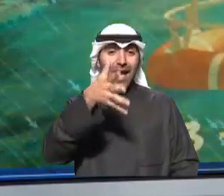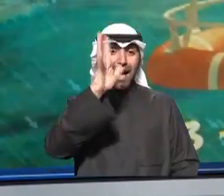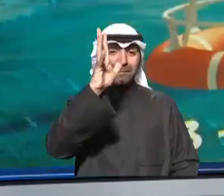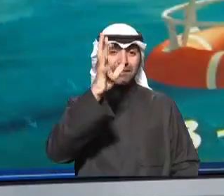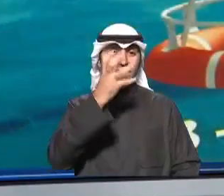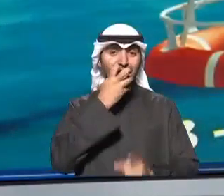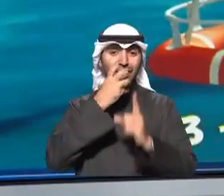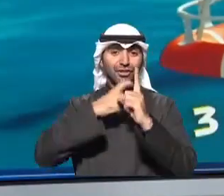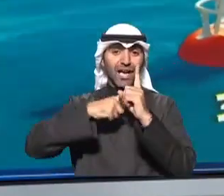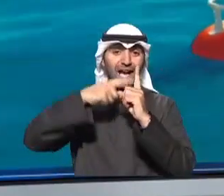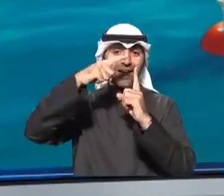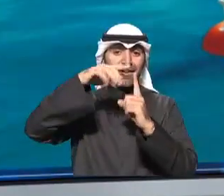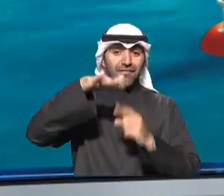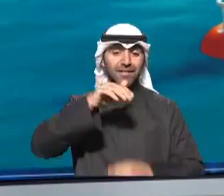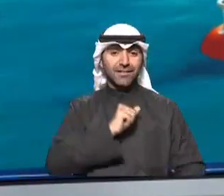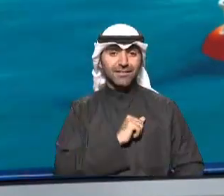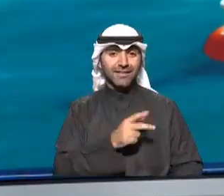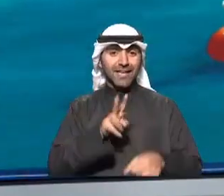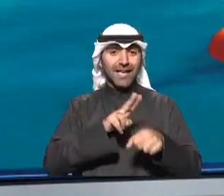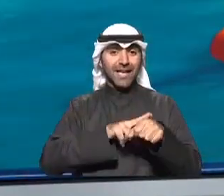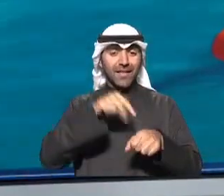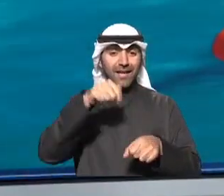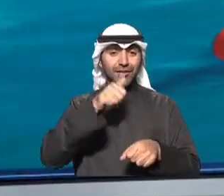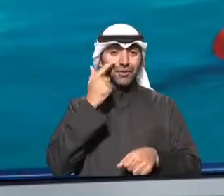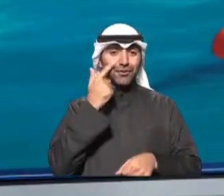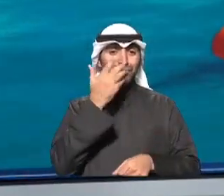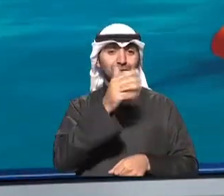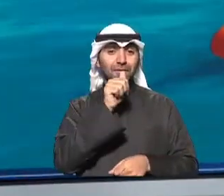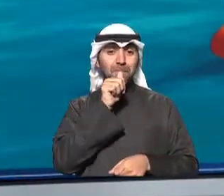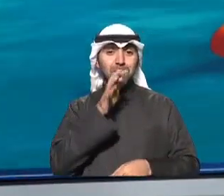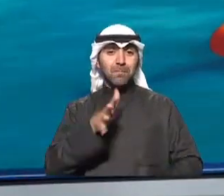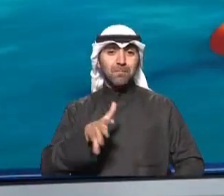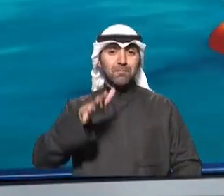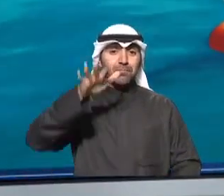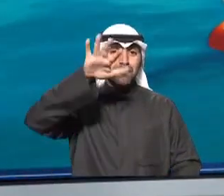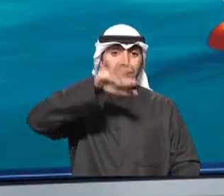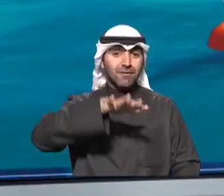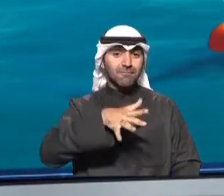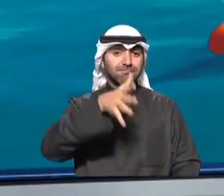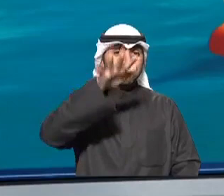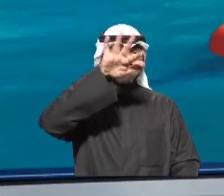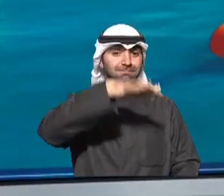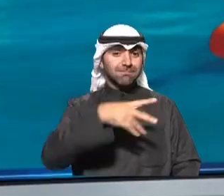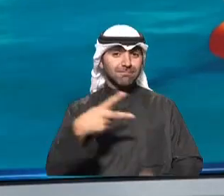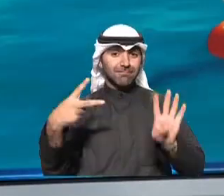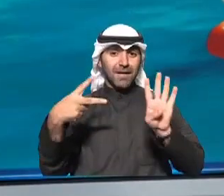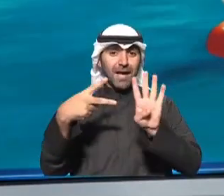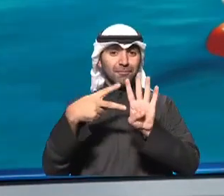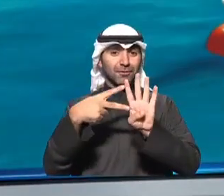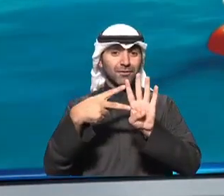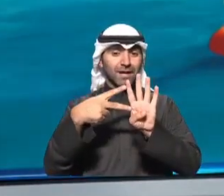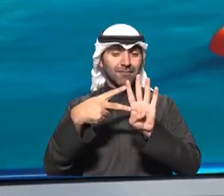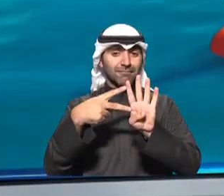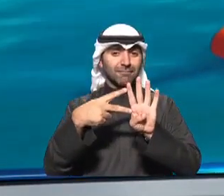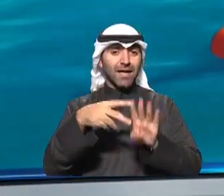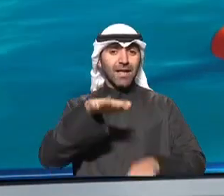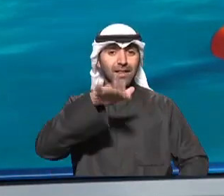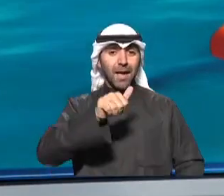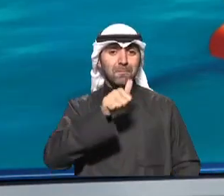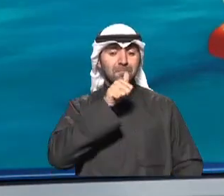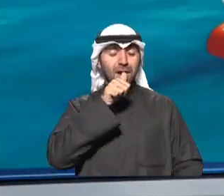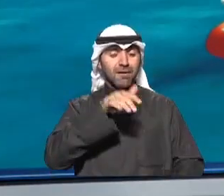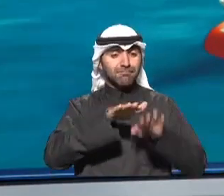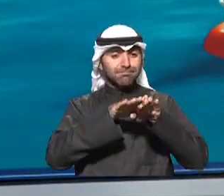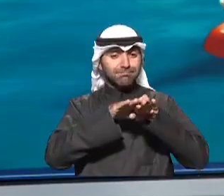درجة مئوية على الجزر والسواحل. حالة البحر خلال 24 ساعة القادمة متوقع أن يكون خفيف إلى معتدل الموج،